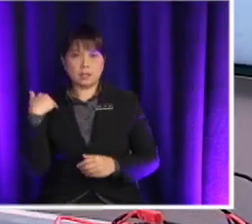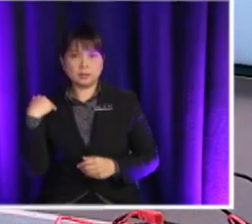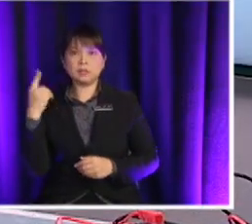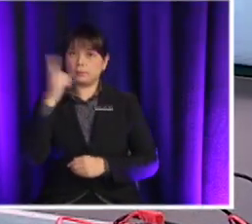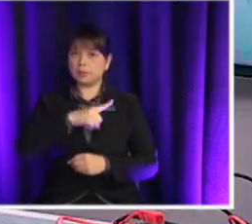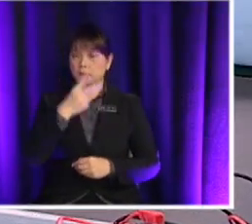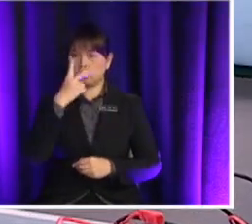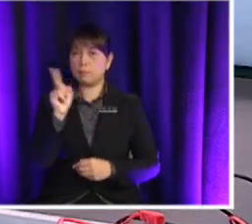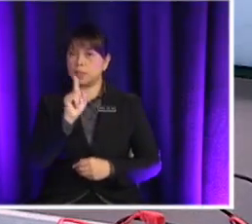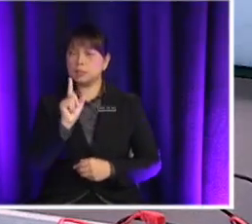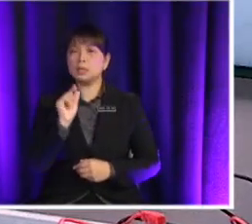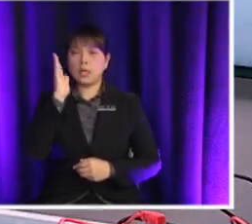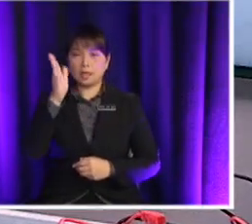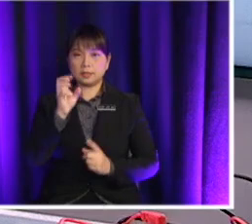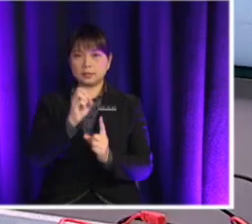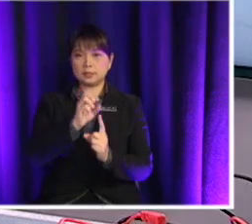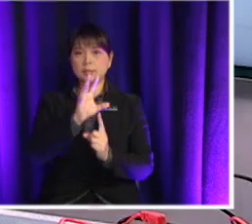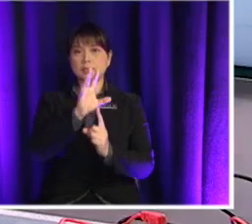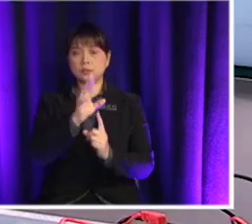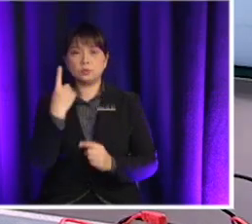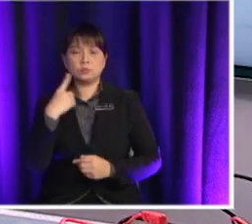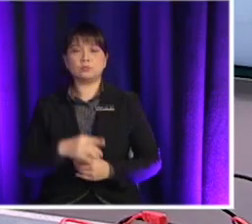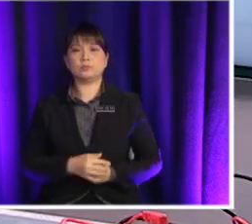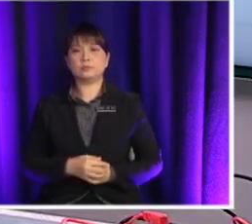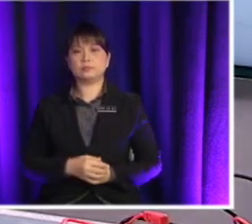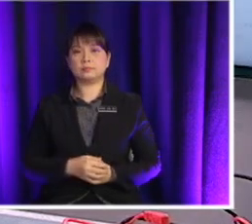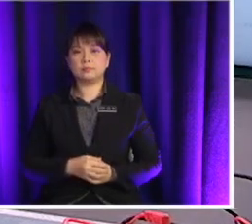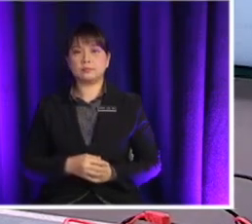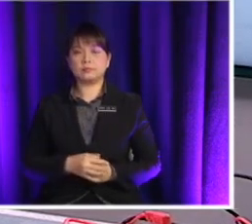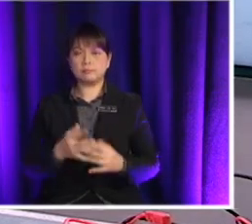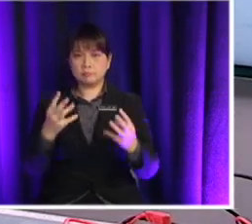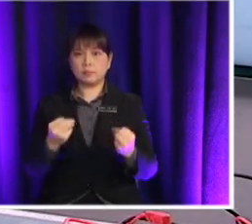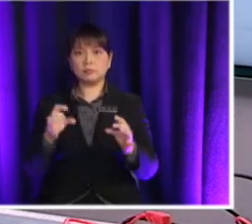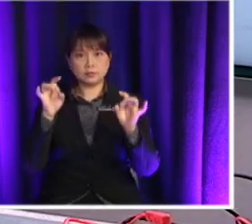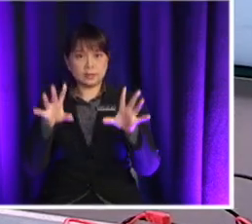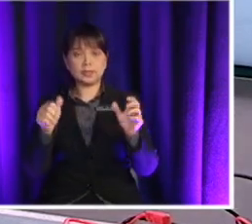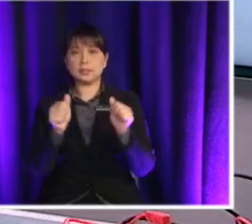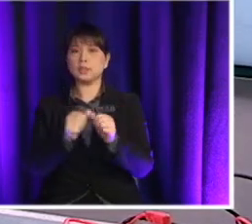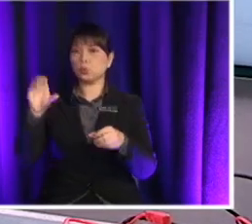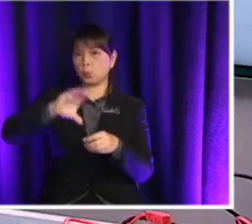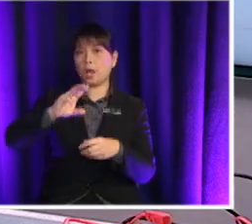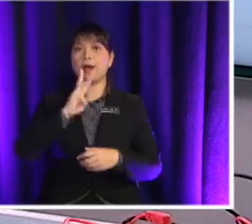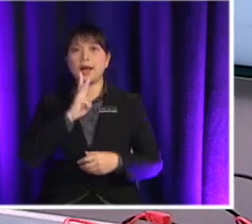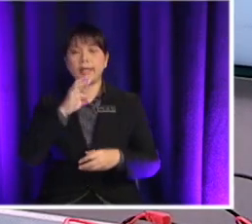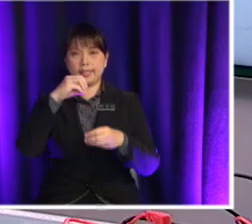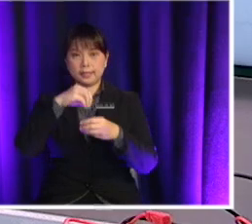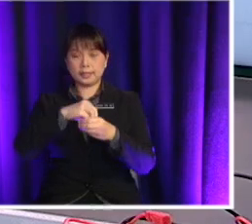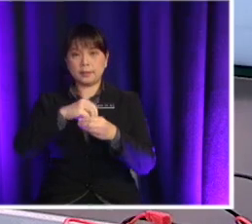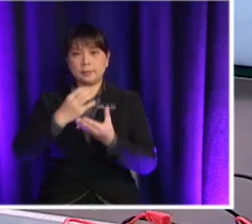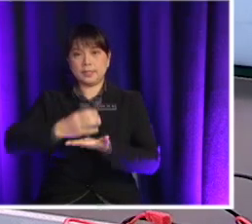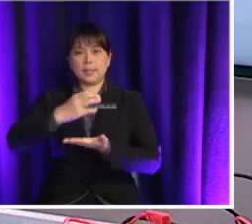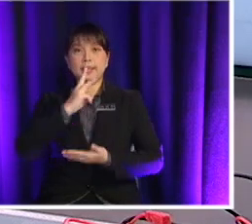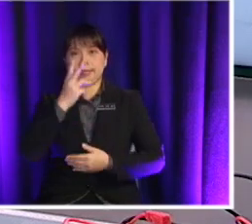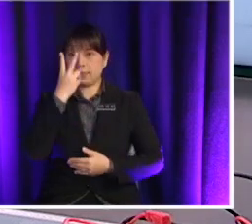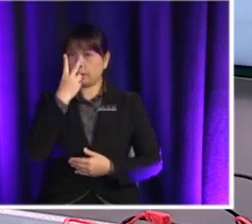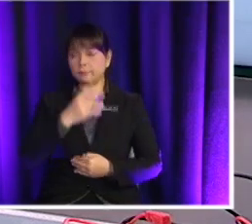terlebih dahulu. Nak tengok menyala ke tidak. Jadi sekarang ni saya nak uji dengan menuangkan air ke dalam bekas air ni. Jom kita